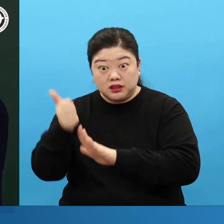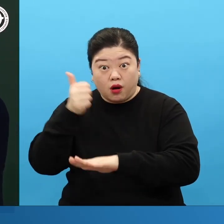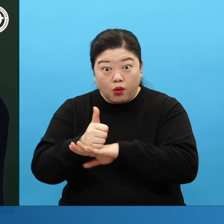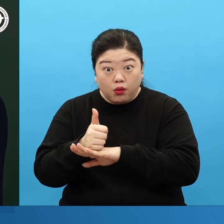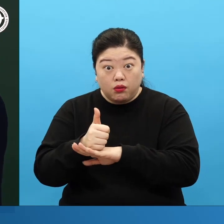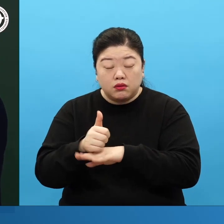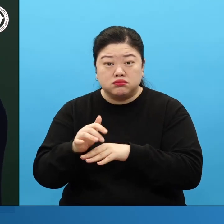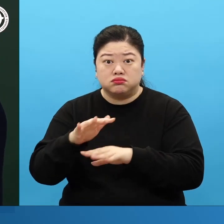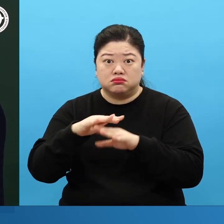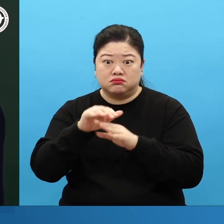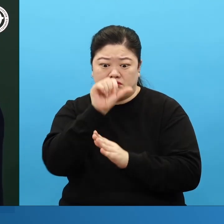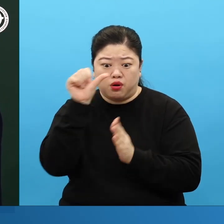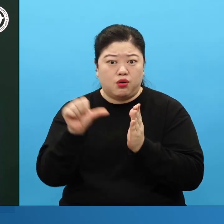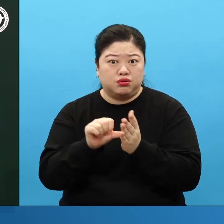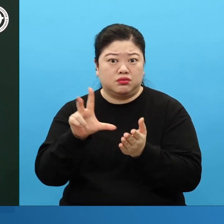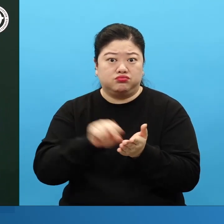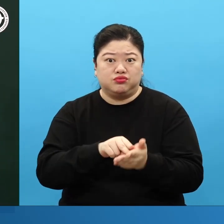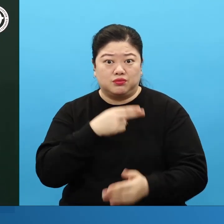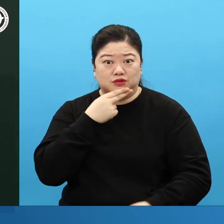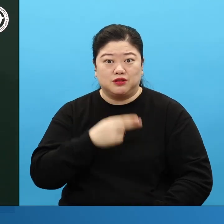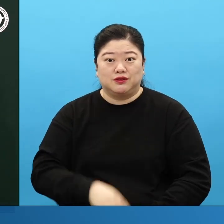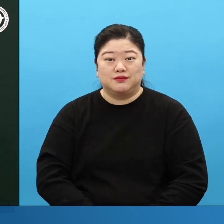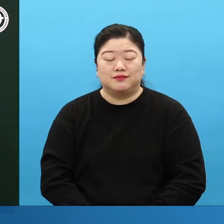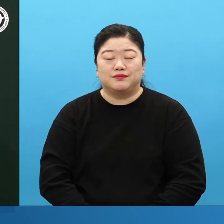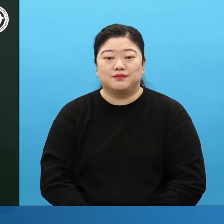algo sorprendente que tome lugar. 그 뒤에